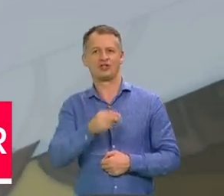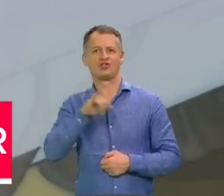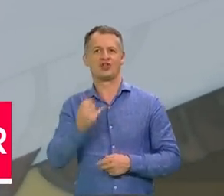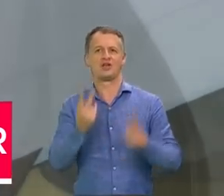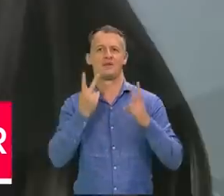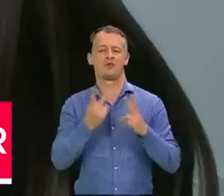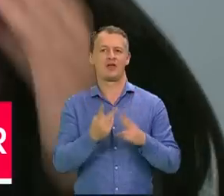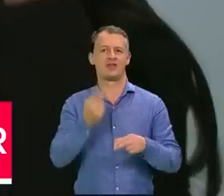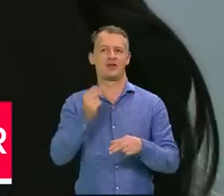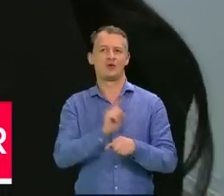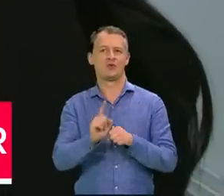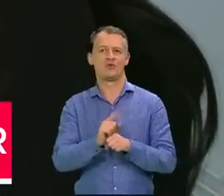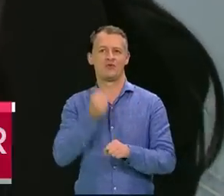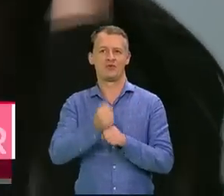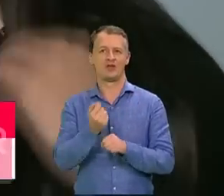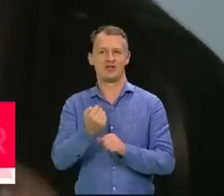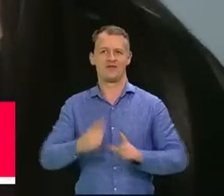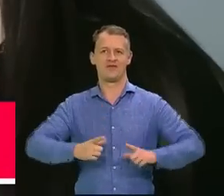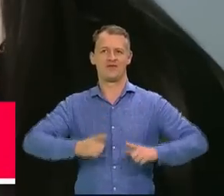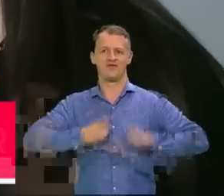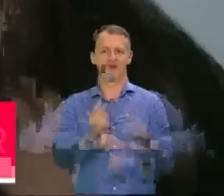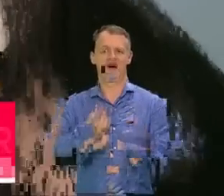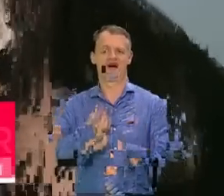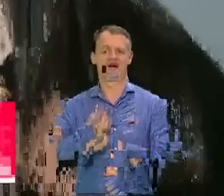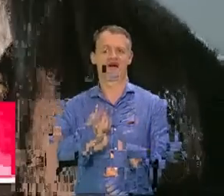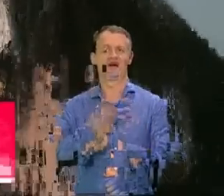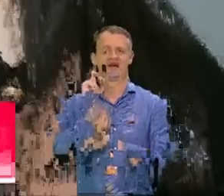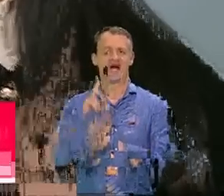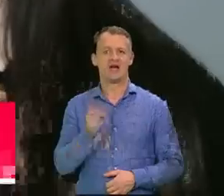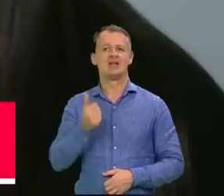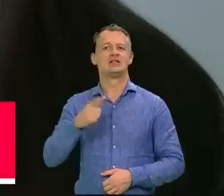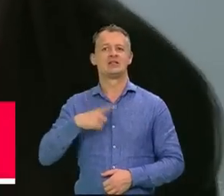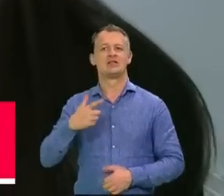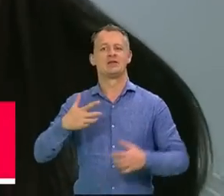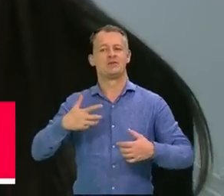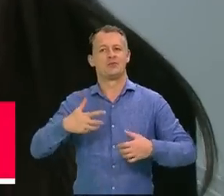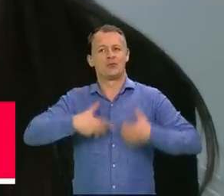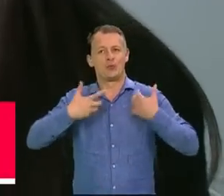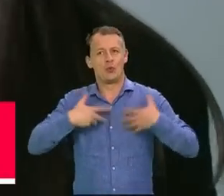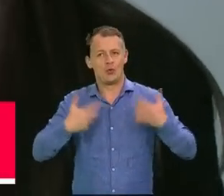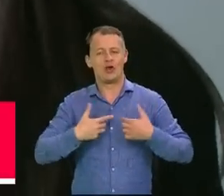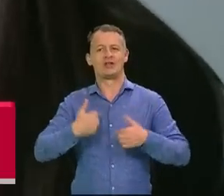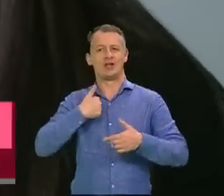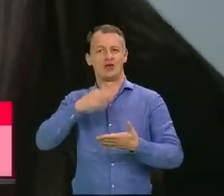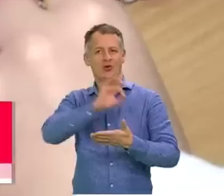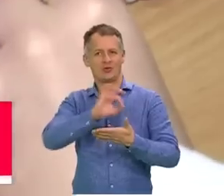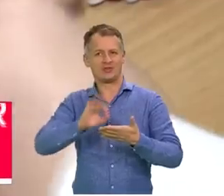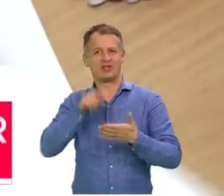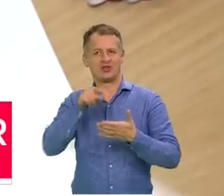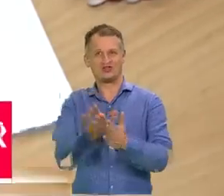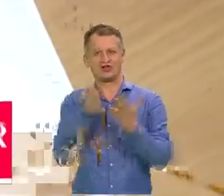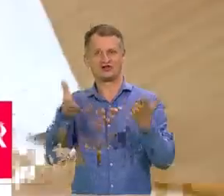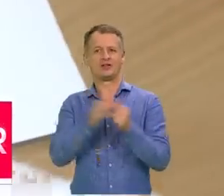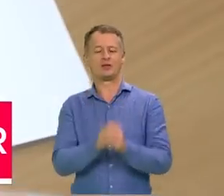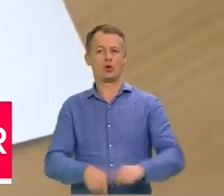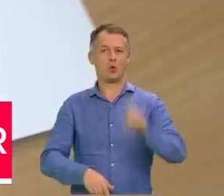importante realizări din viața mea. Și da, sunt mândră să fiu autoarea unei astfel de cărți. În una